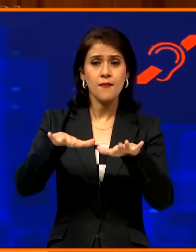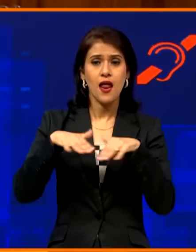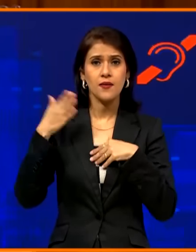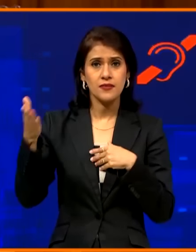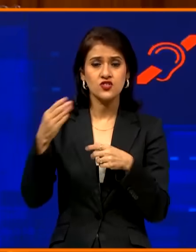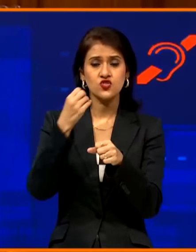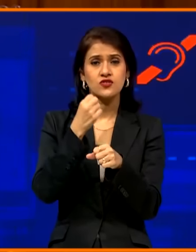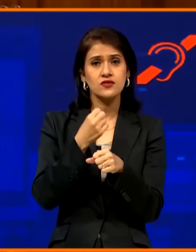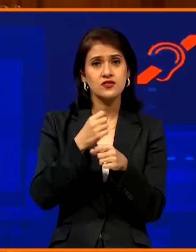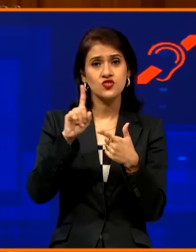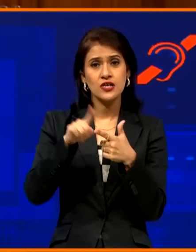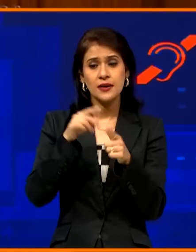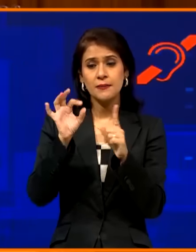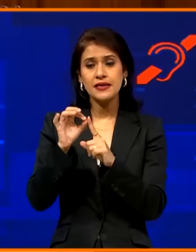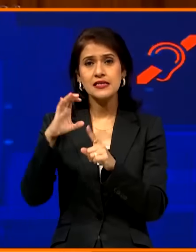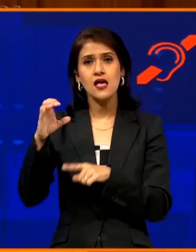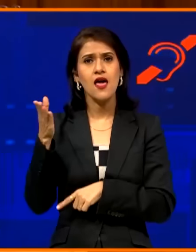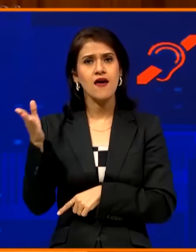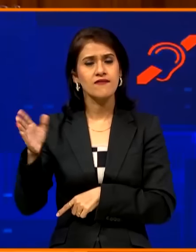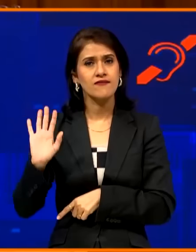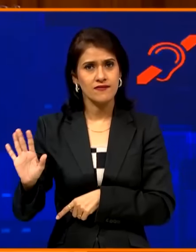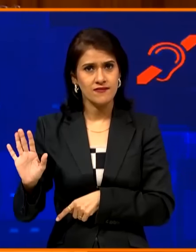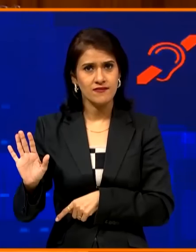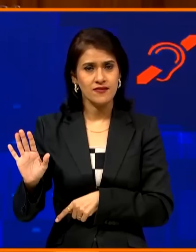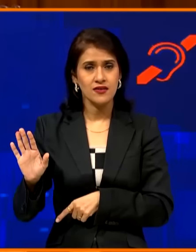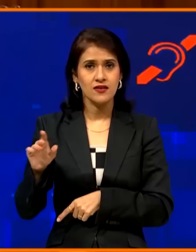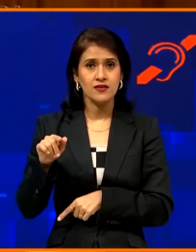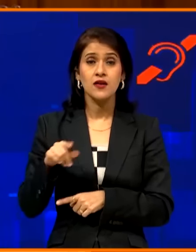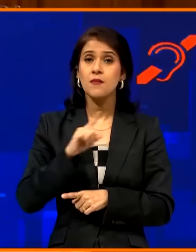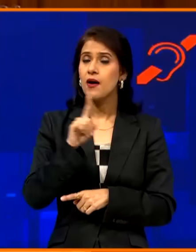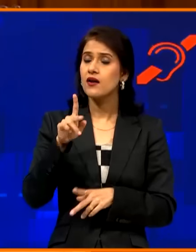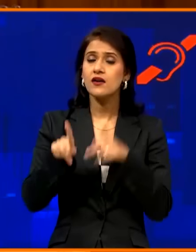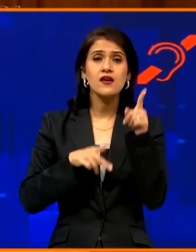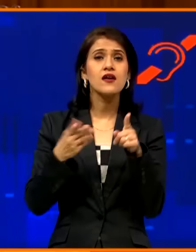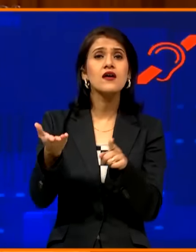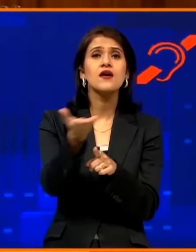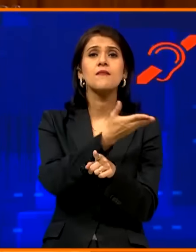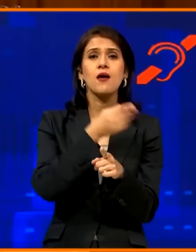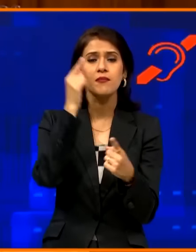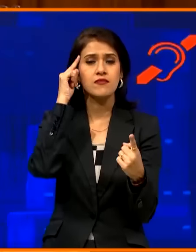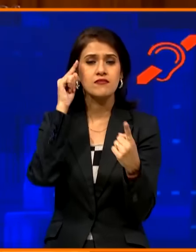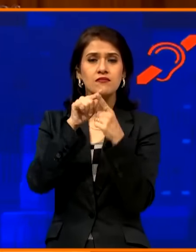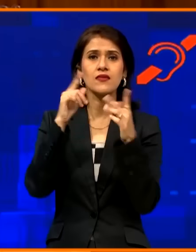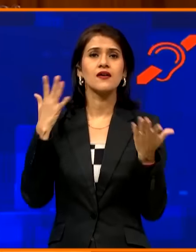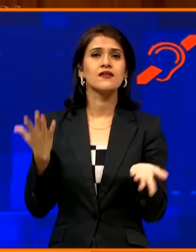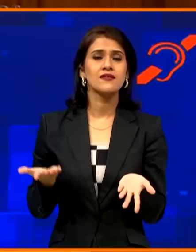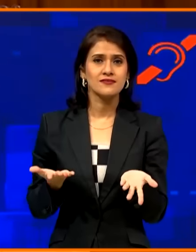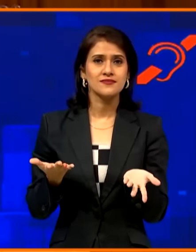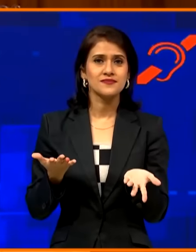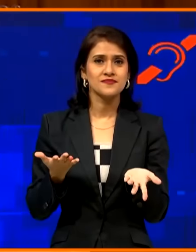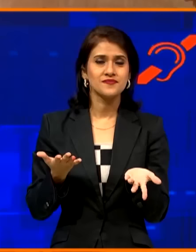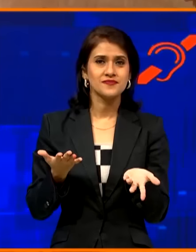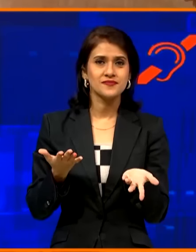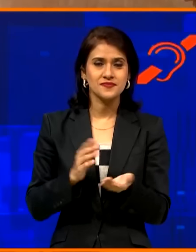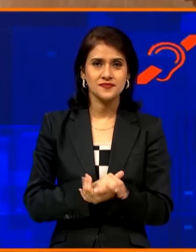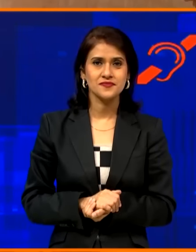है उससे ज्यादा बड़ा मामला है पब्लिक का पब्लिक डिस्कोर्स में यह बात है